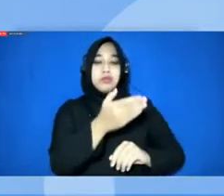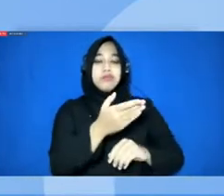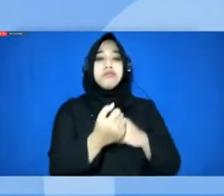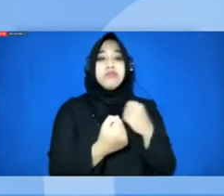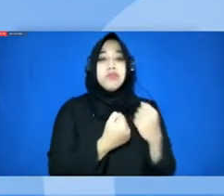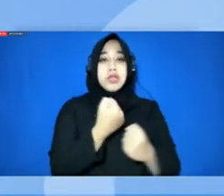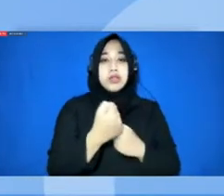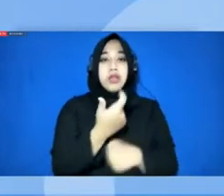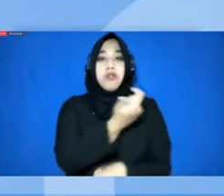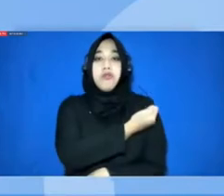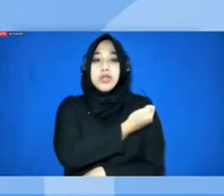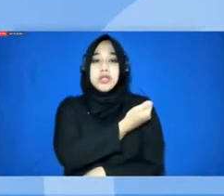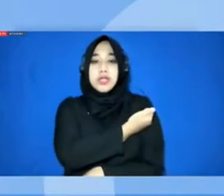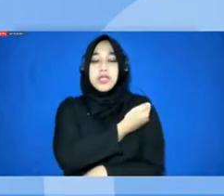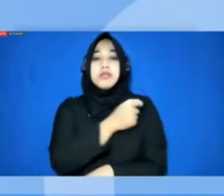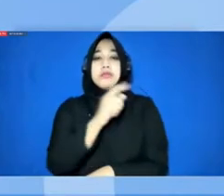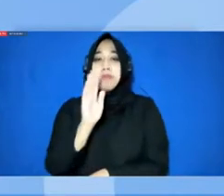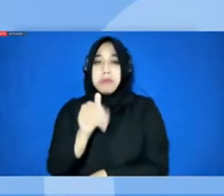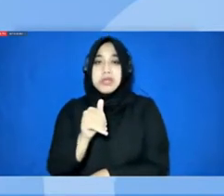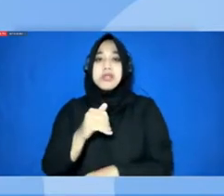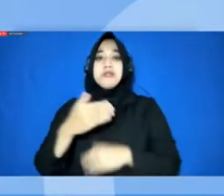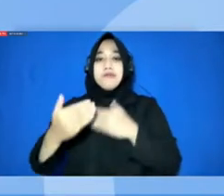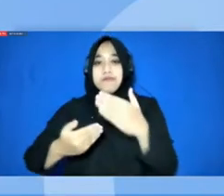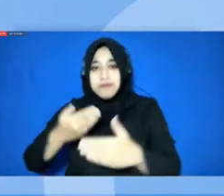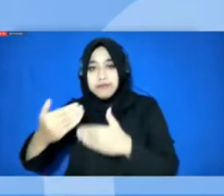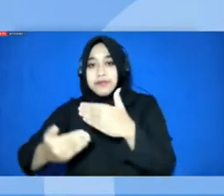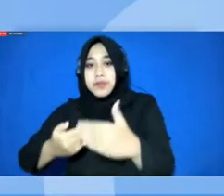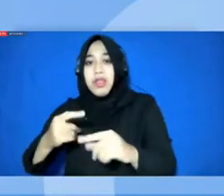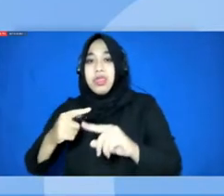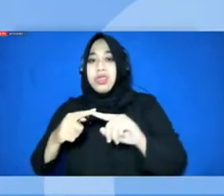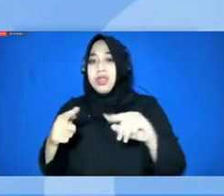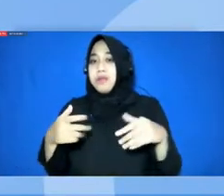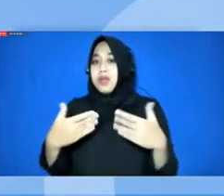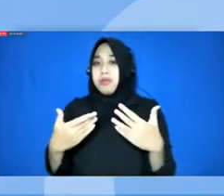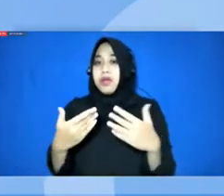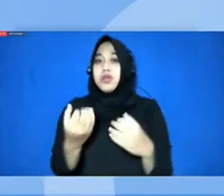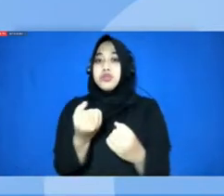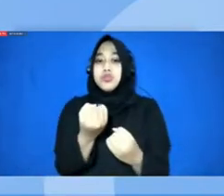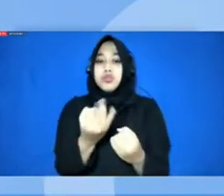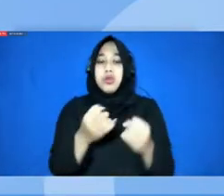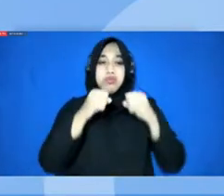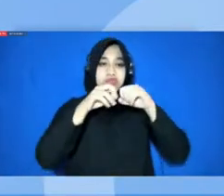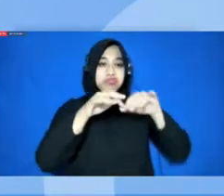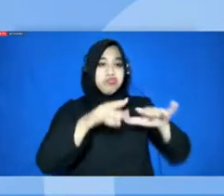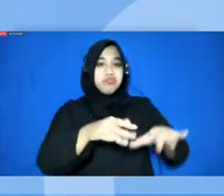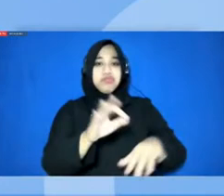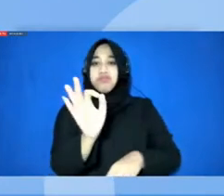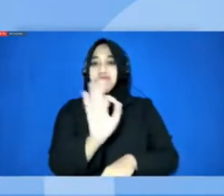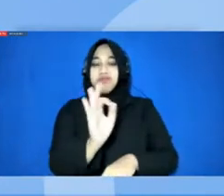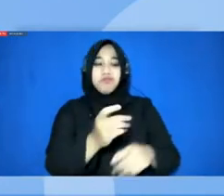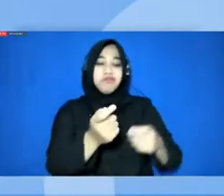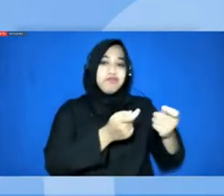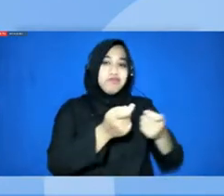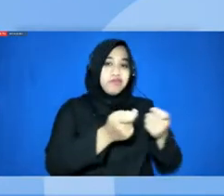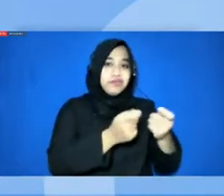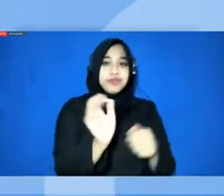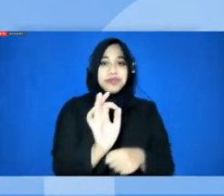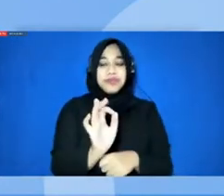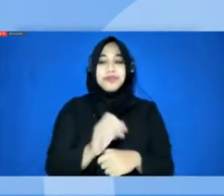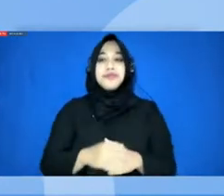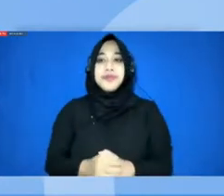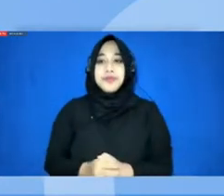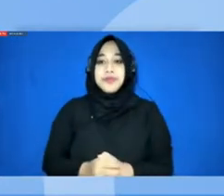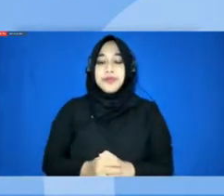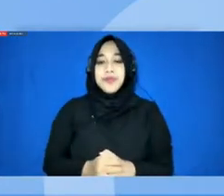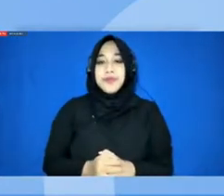Pelaksanaan vaksinasi masih digencarkan, tetapi angka penyebaran masih belum bisa diredam.